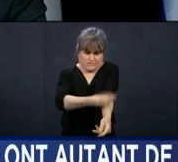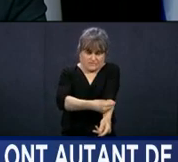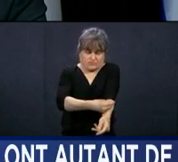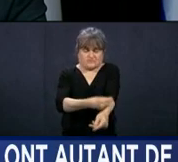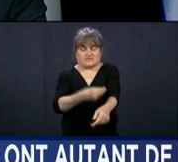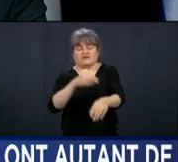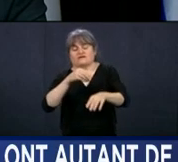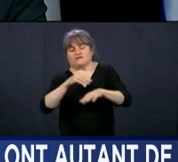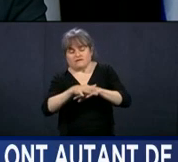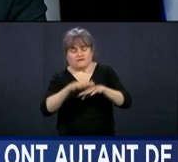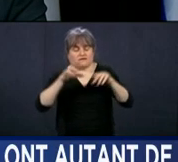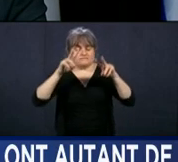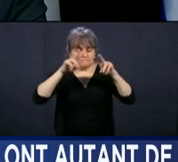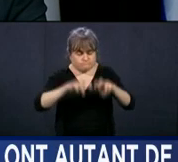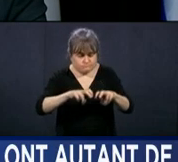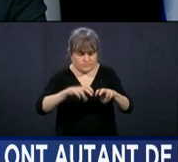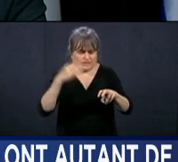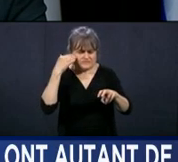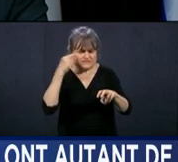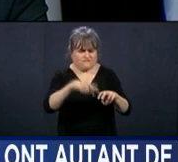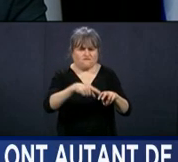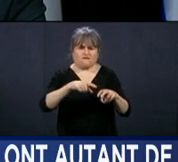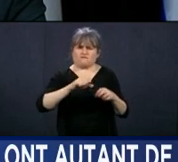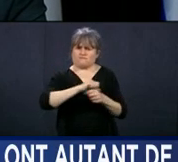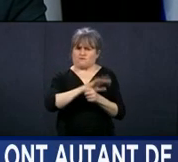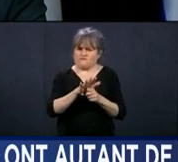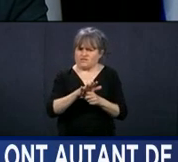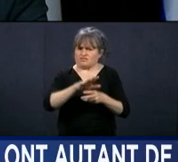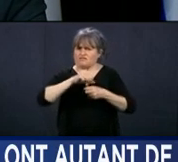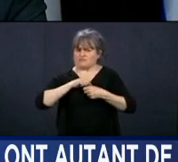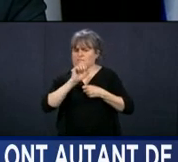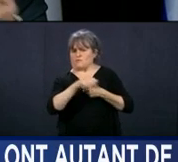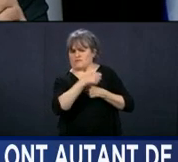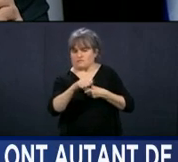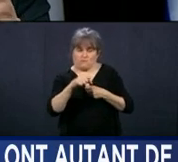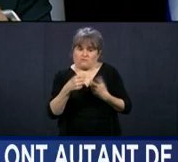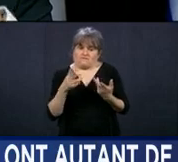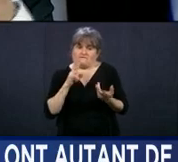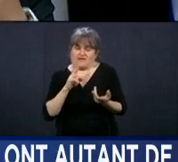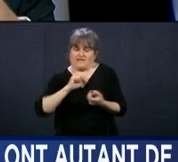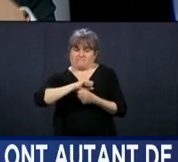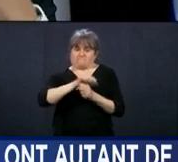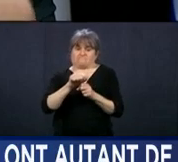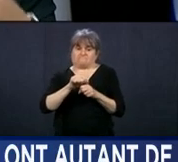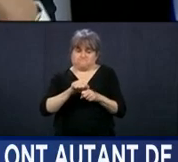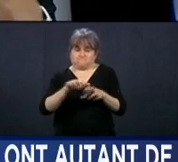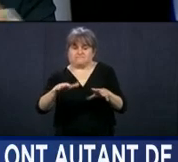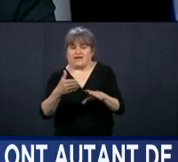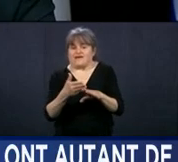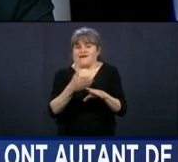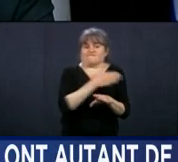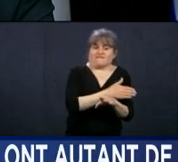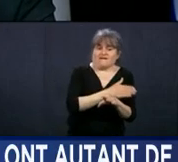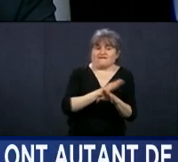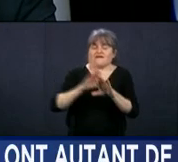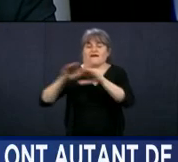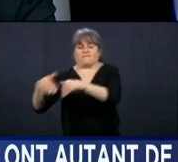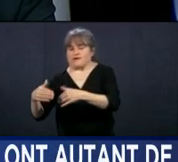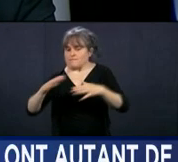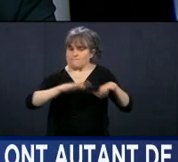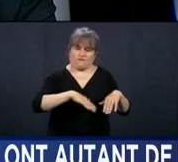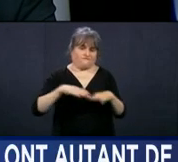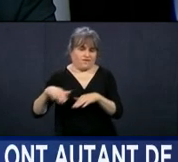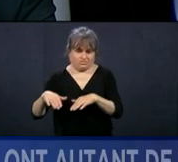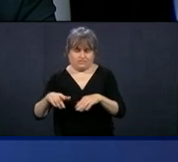au nombre d'éclosions d'agrégats qu'on va trouver, et avec des analyses autour des enquêtes et des cas, et des tests qui vont être plus importants de ce